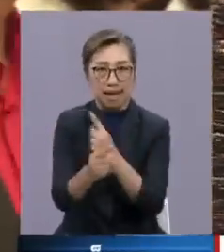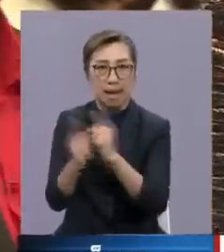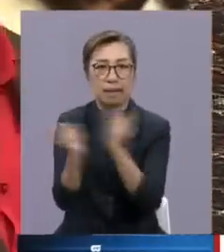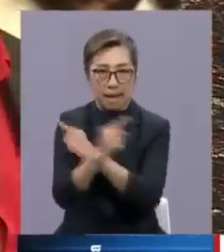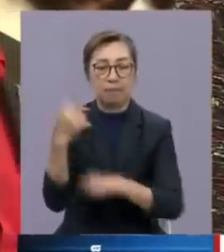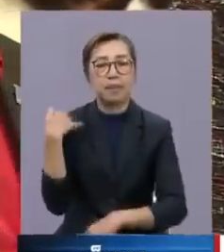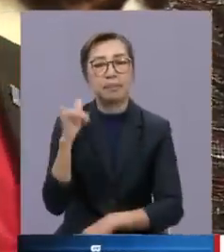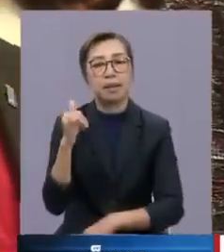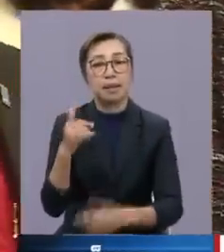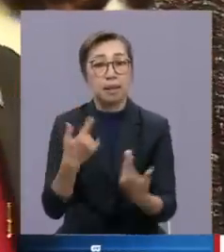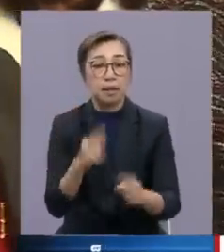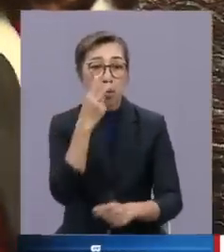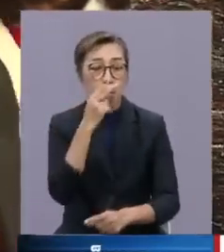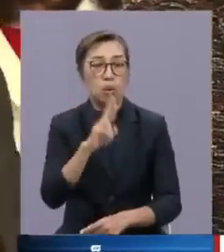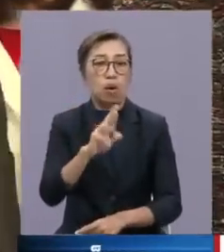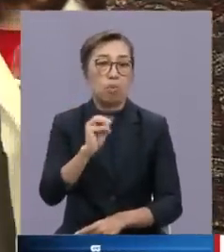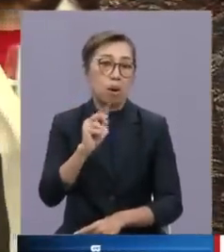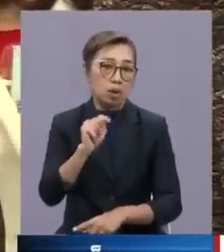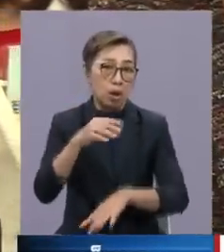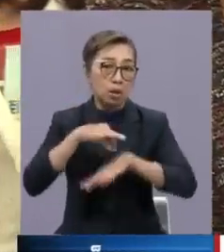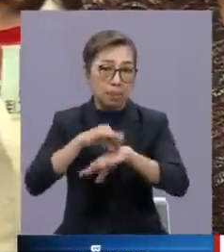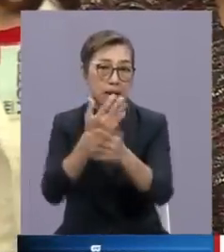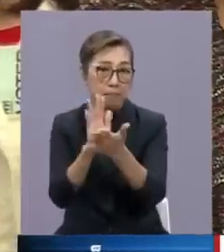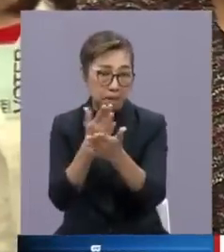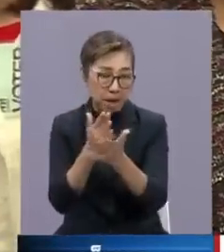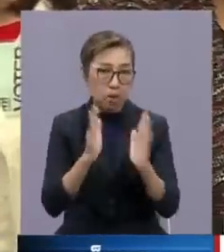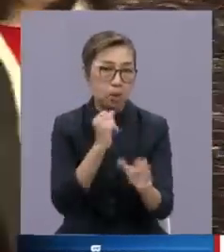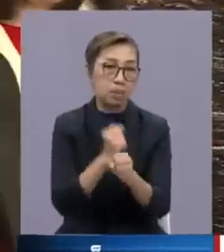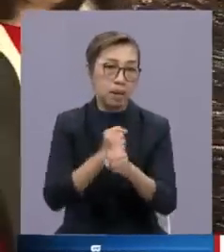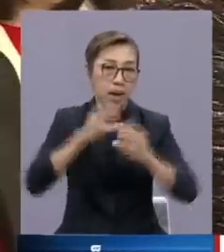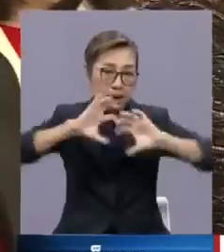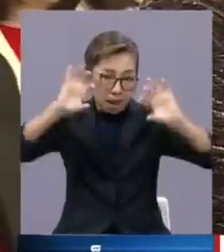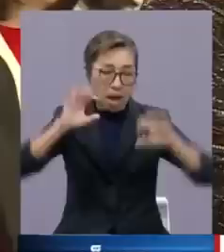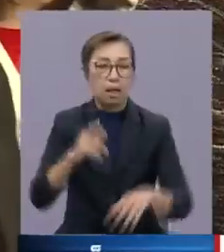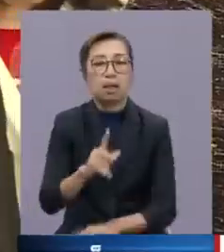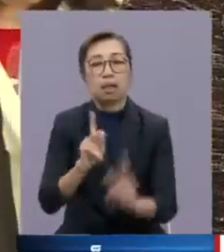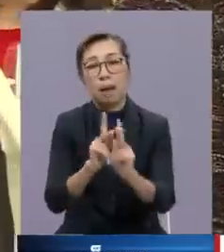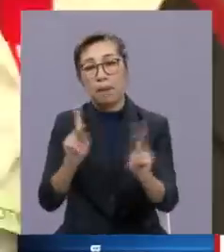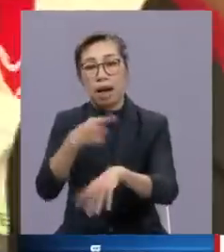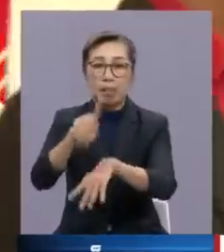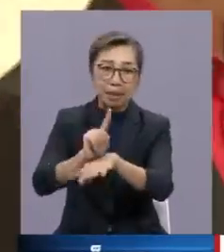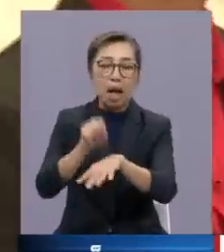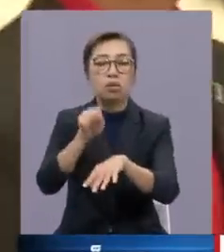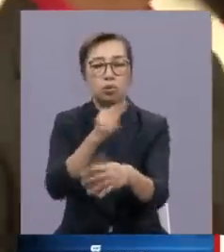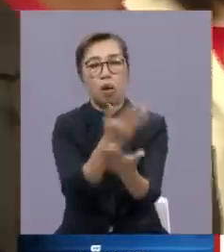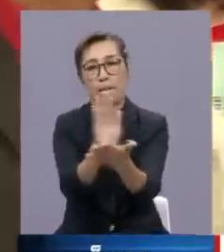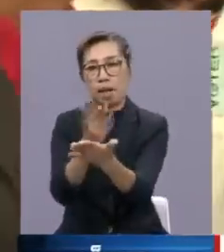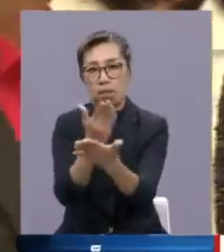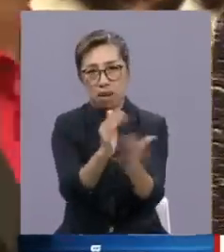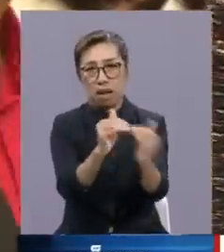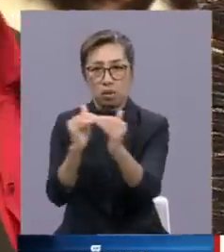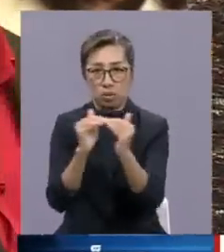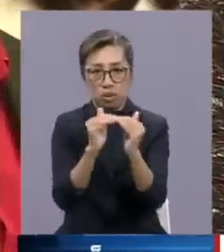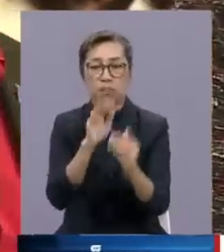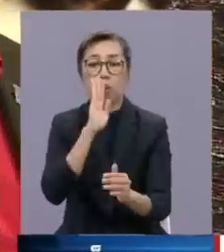ำคัญการจัดสรรโควต้ารัฐมนตรีข้าราชการทางการเมืองประธานกรรมาธิการจะต้องแบ่งปันกันอย่างเท่าเทียมซึ่งหาก